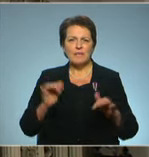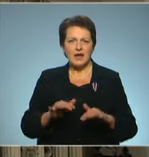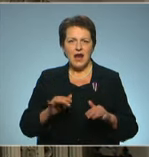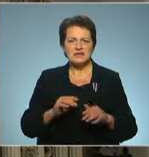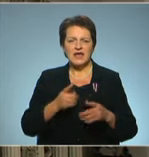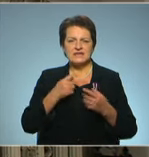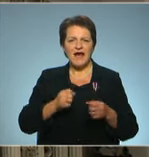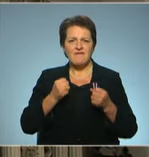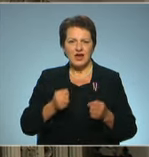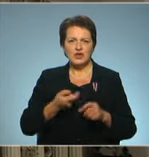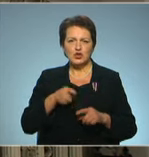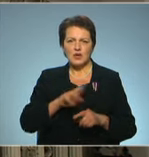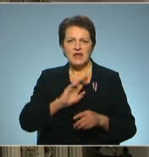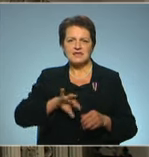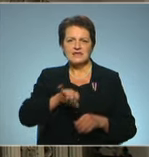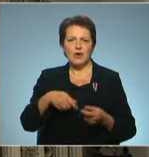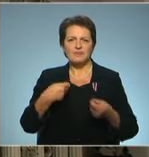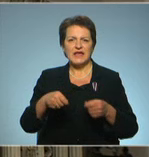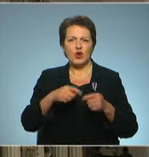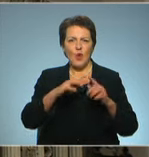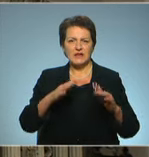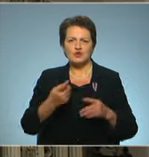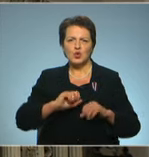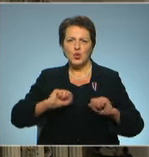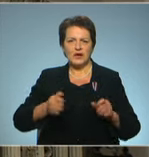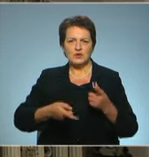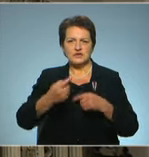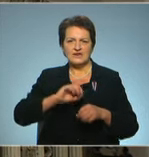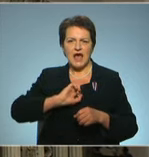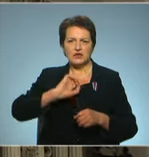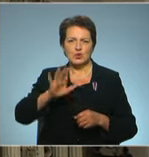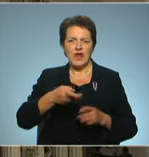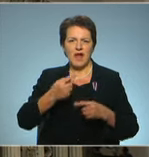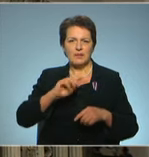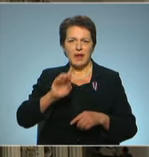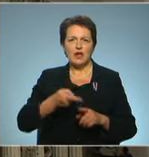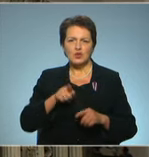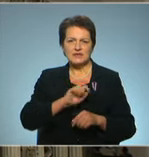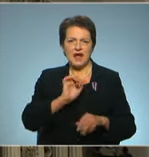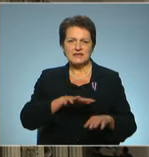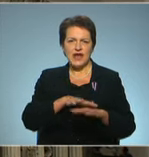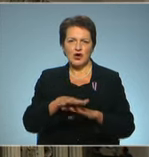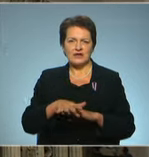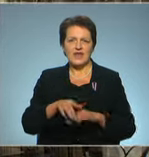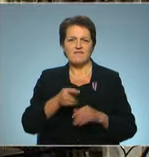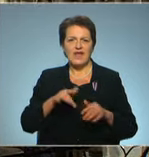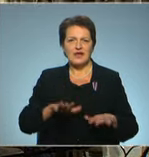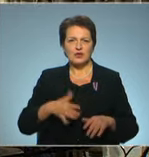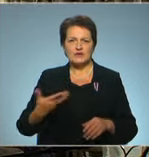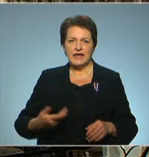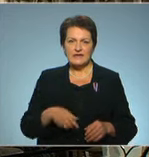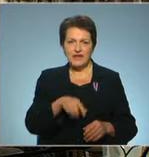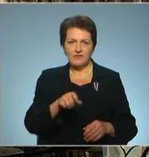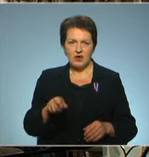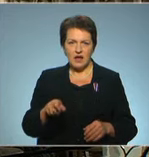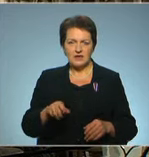kas izlaupa tirgotavas un tūlīt uz vietas aizsūtīt atpakaļ tos, kas terorizē vietējos iedzīvotājus. Bet vai